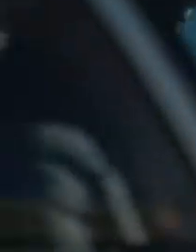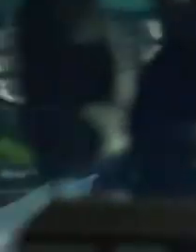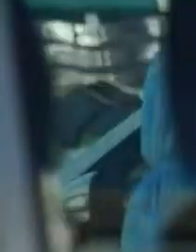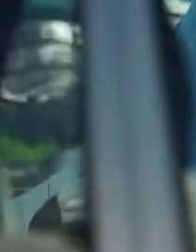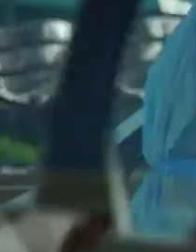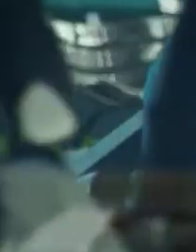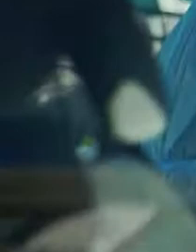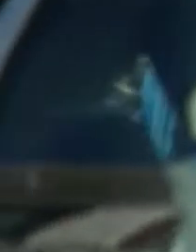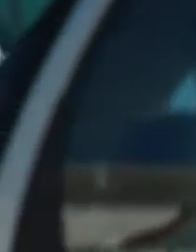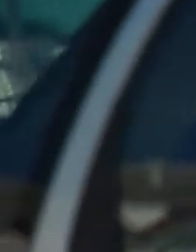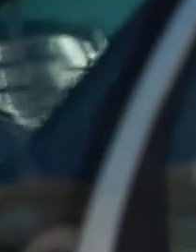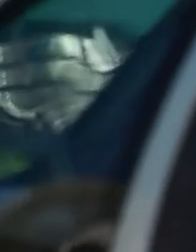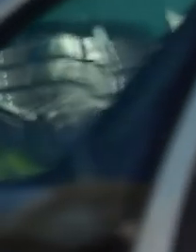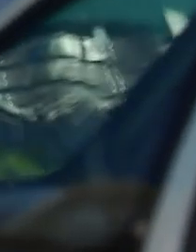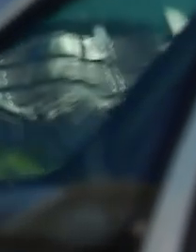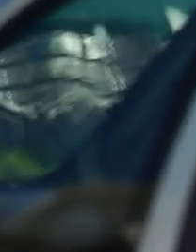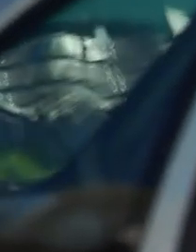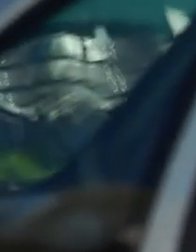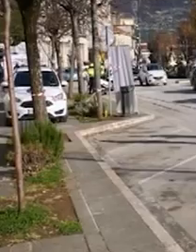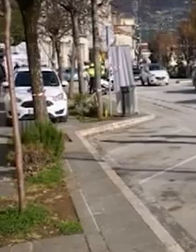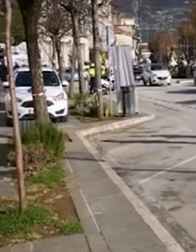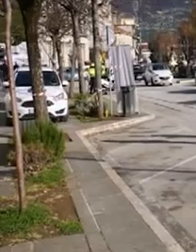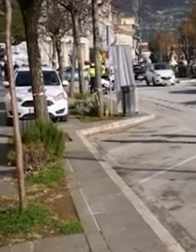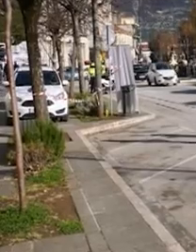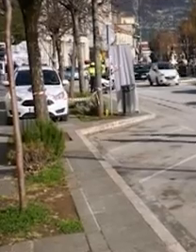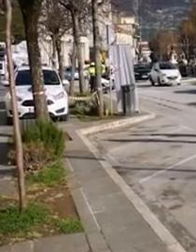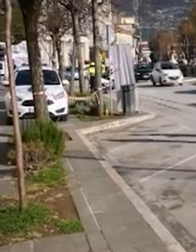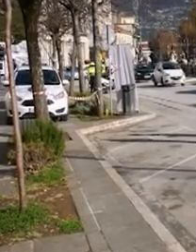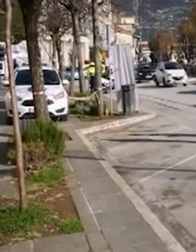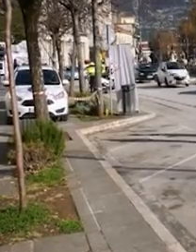τελευταίο 24ωρο καταγράφηκαν 22 νέοι θάνατοι, φτάνοντας στους